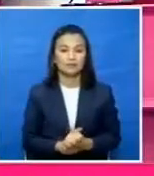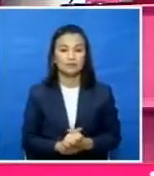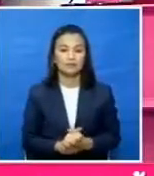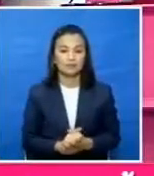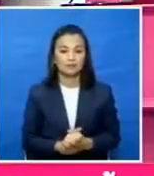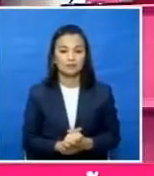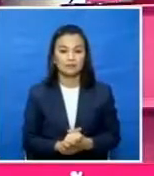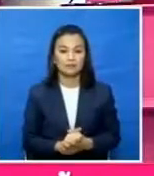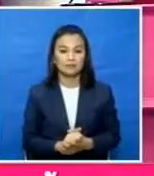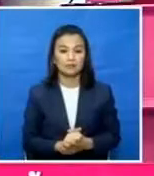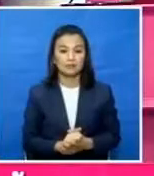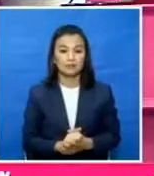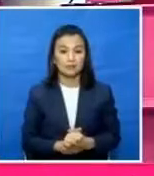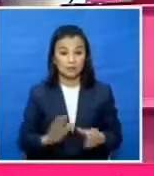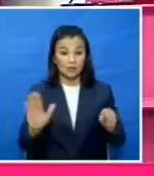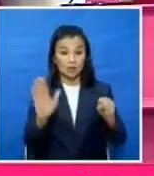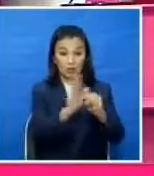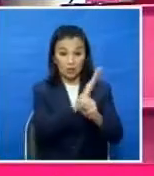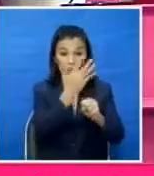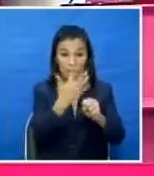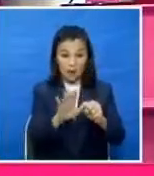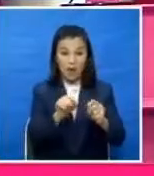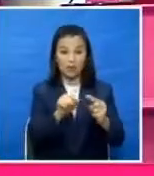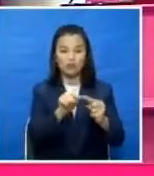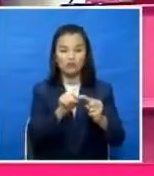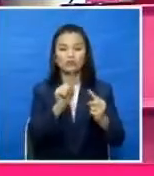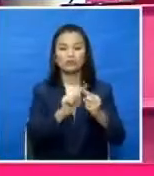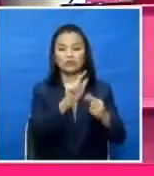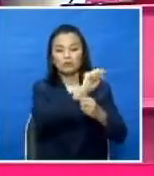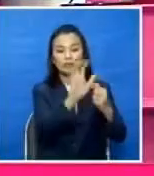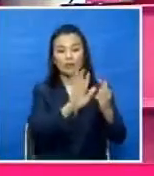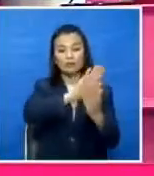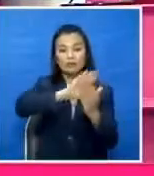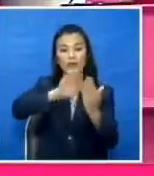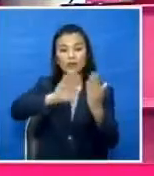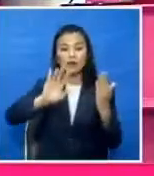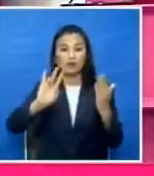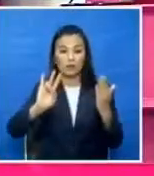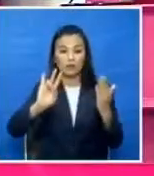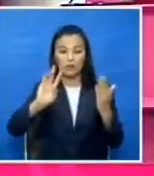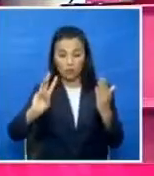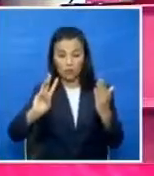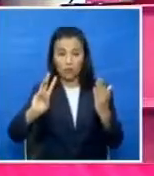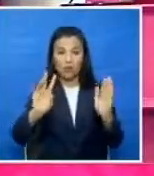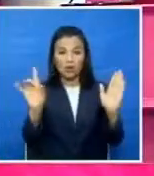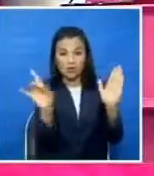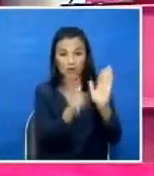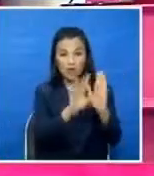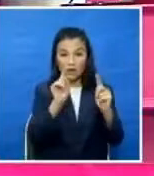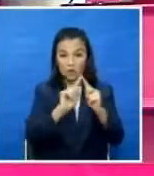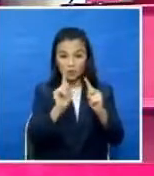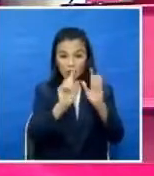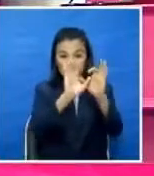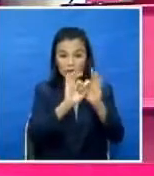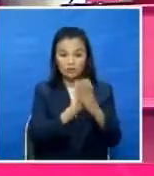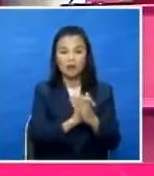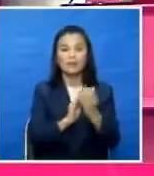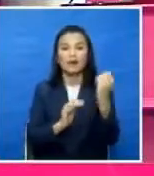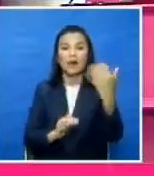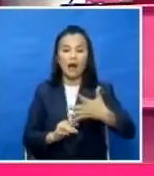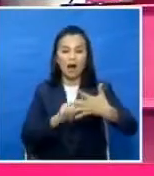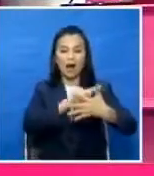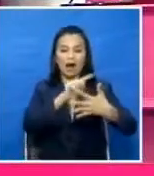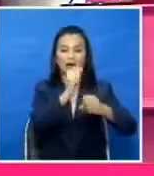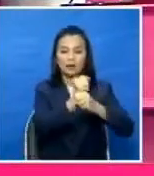868371 ได้ทำการออกรางวัลอันดับเลขท้าย6ตัวเสร็จสิ้นแล้วค่ะต่อไปจะทำการออกรางวัลอันดับเลขท้าย5ตัวออก2